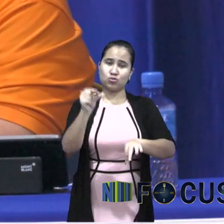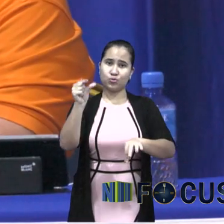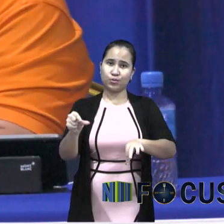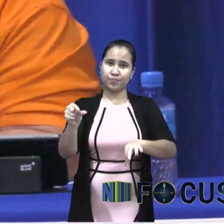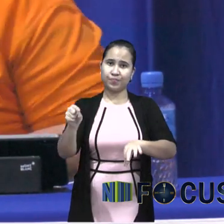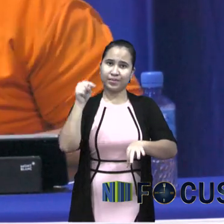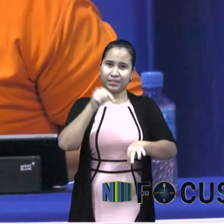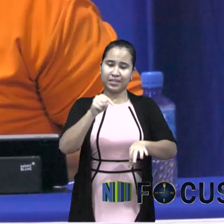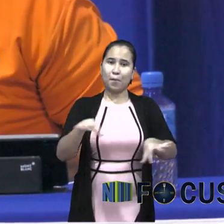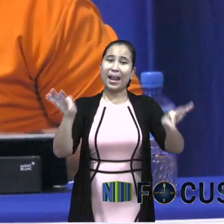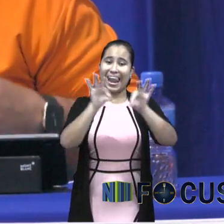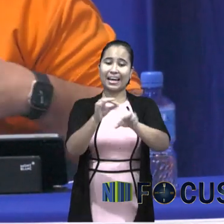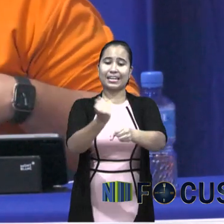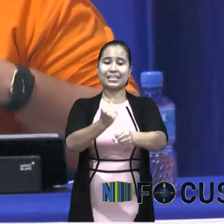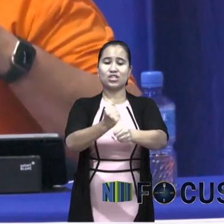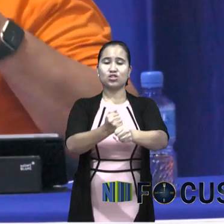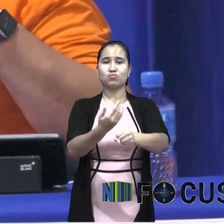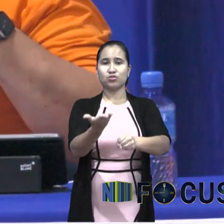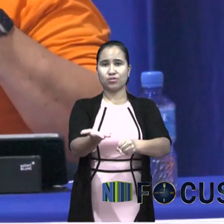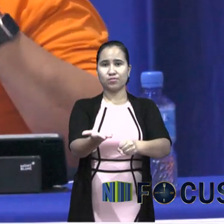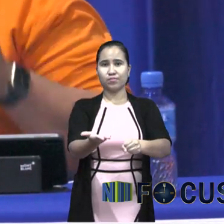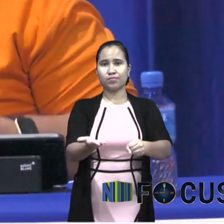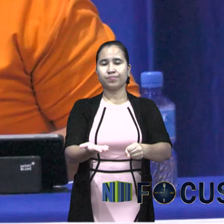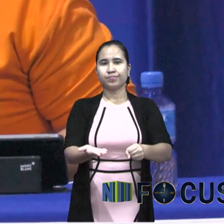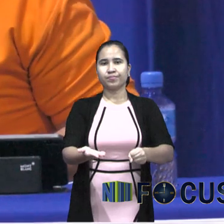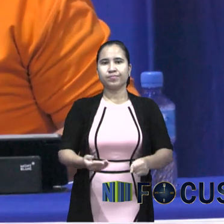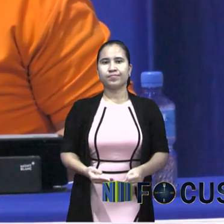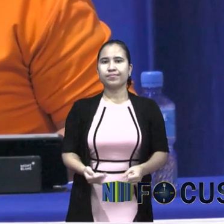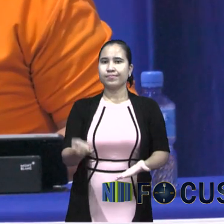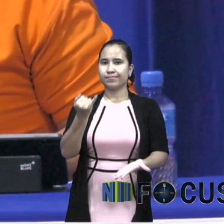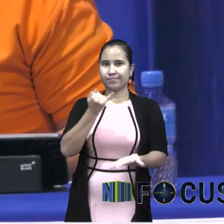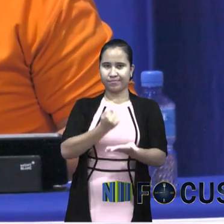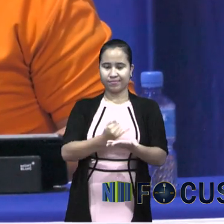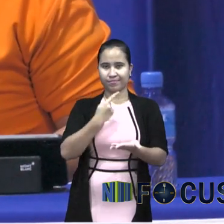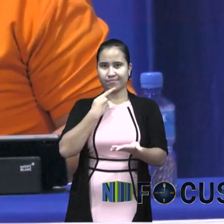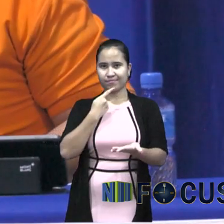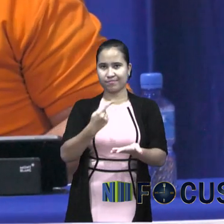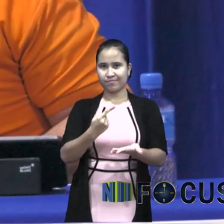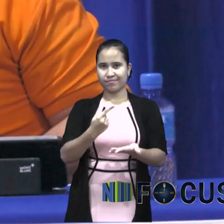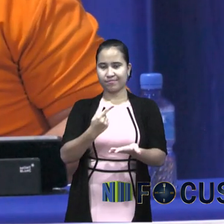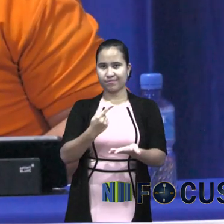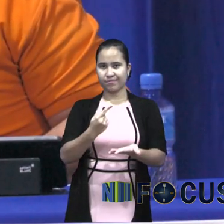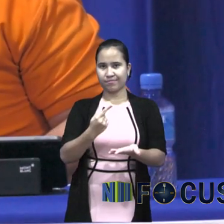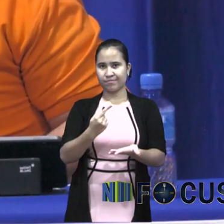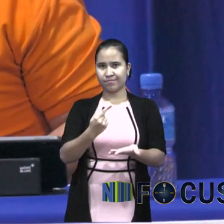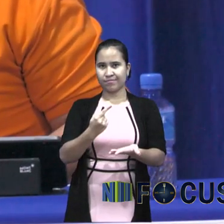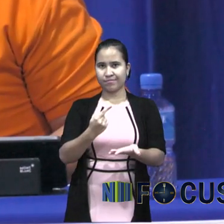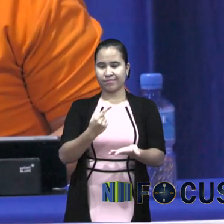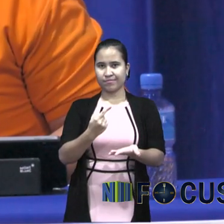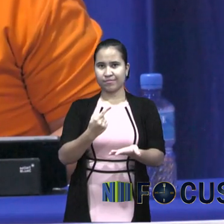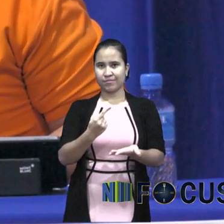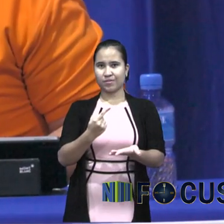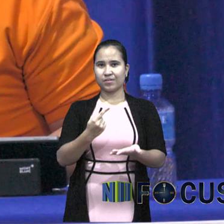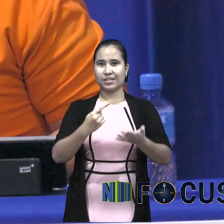dus daadwerkelijk essentiële diensten moeten uitvoeren. En als laatste zou ik zeggen, met betrekking tot de